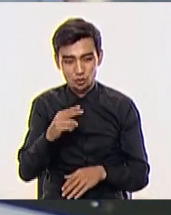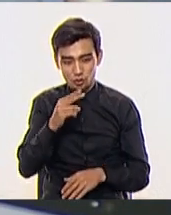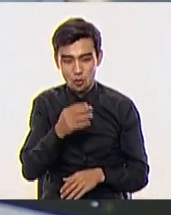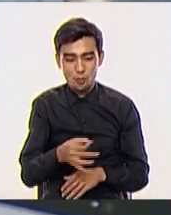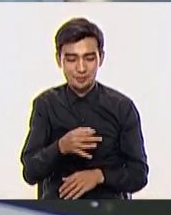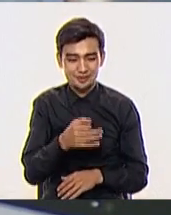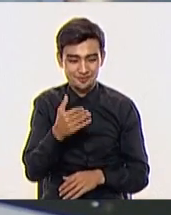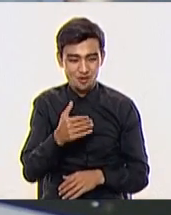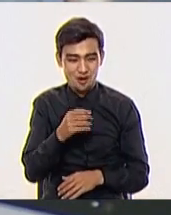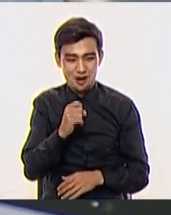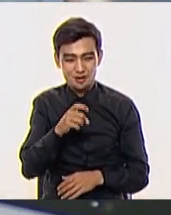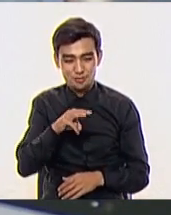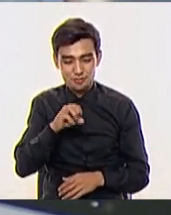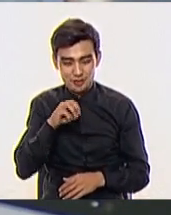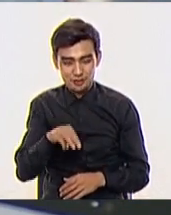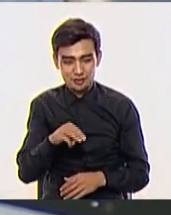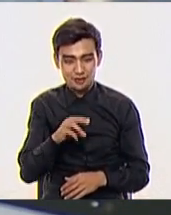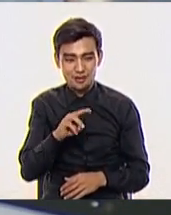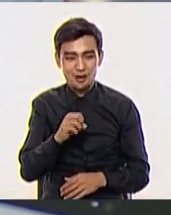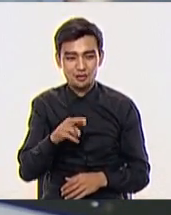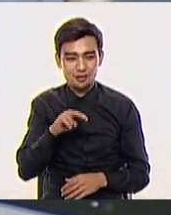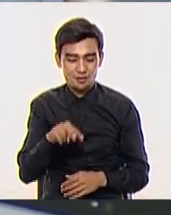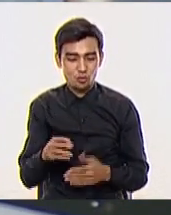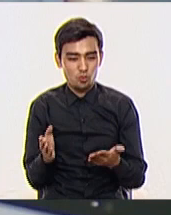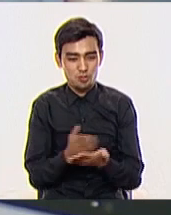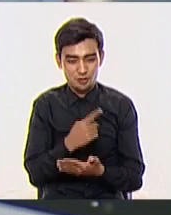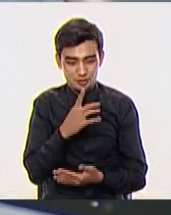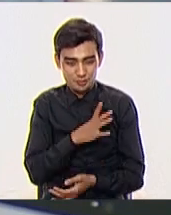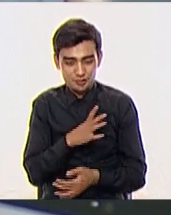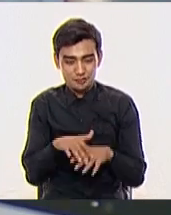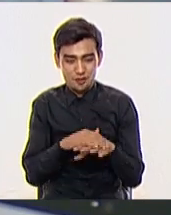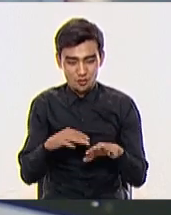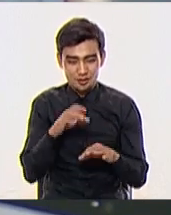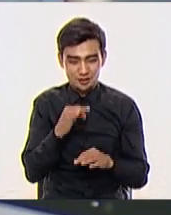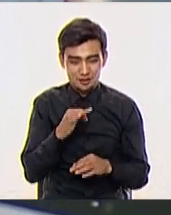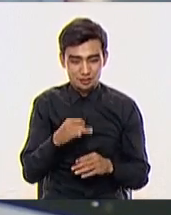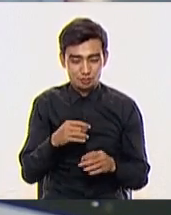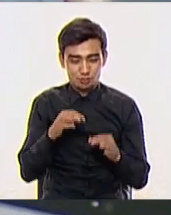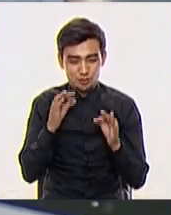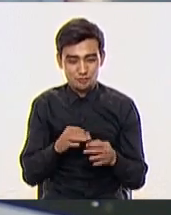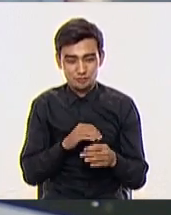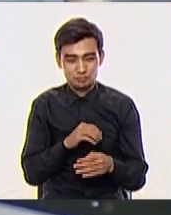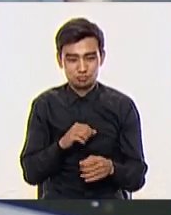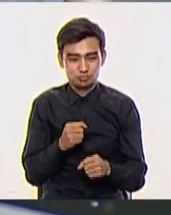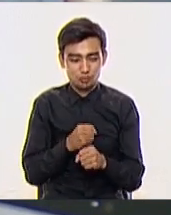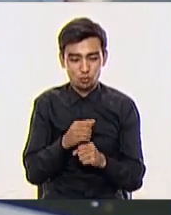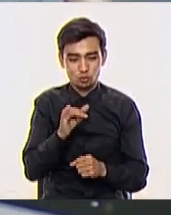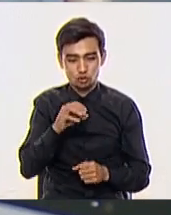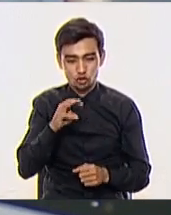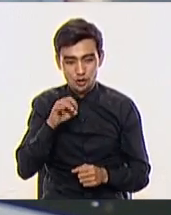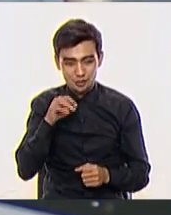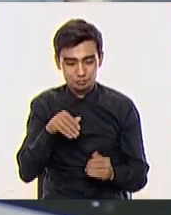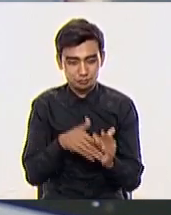области Ахметова Даниала Кичитаевича, который своими действиями наносит непоправимый ущерб